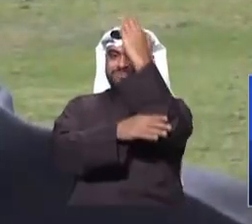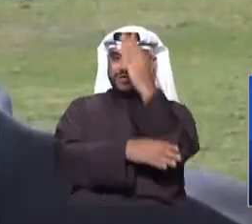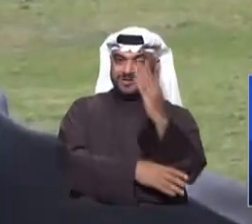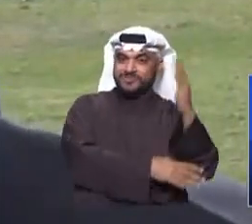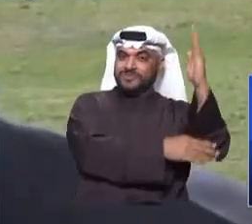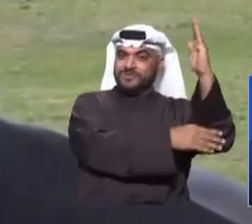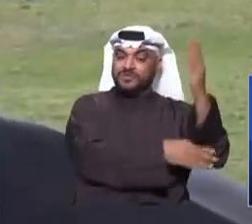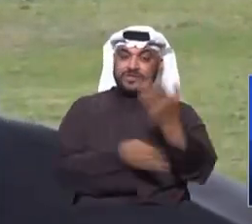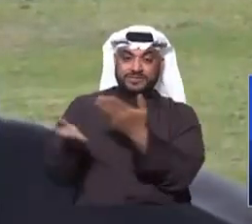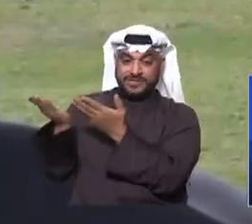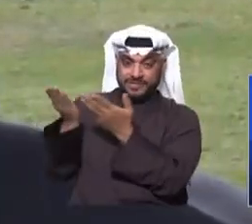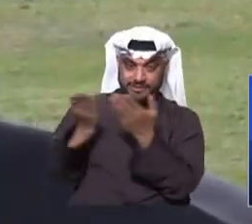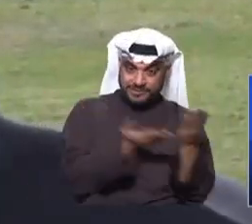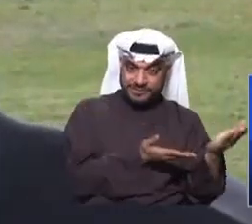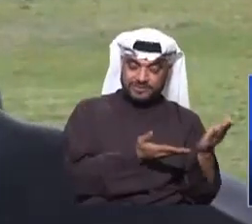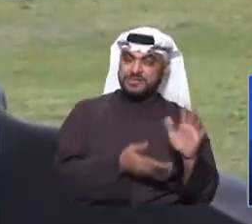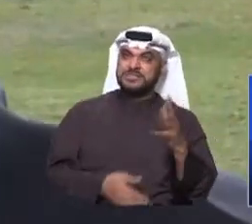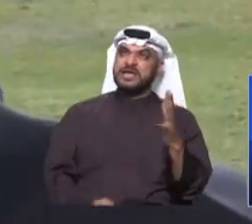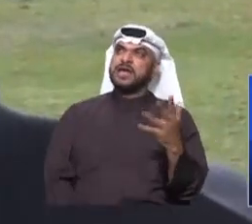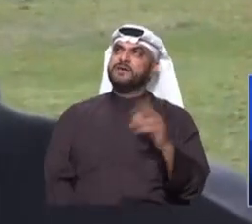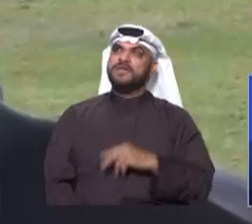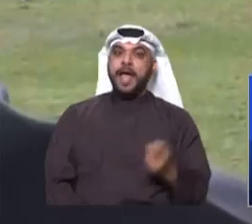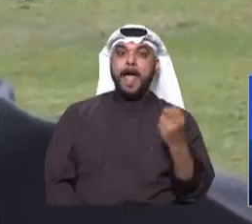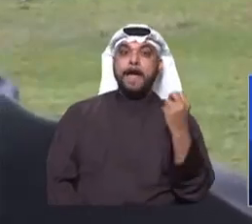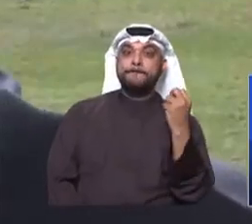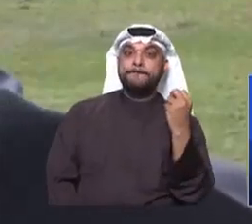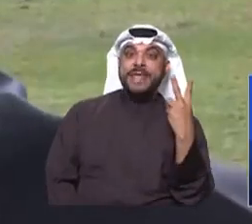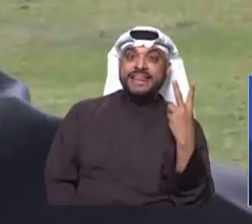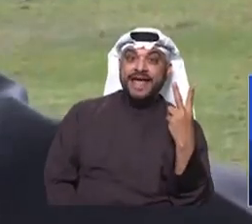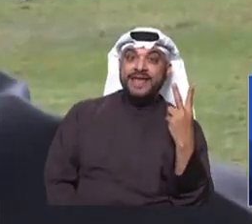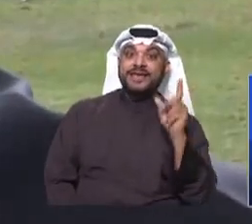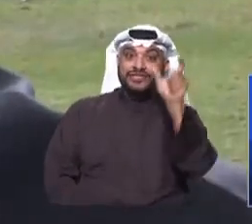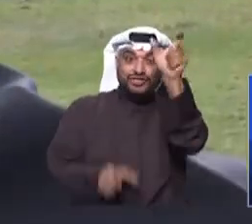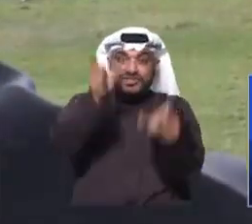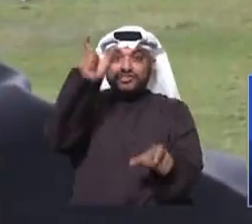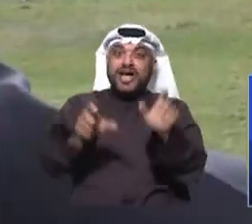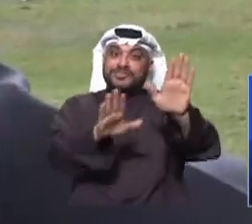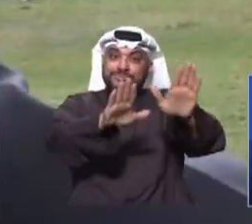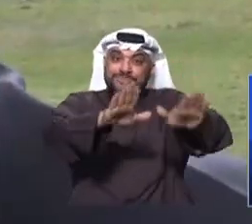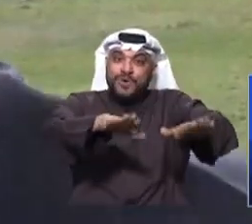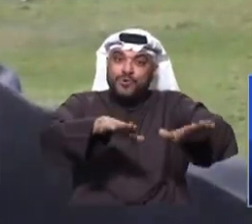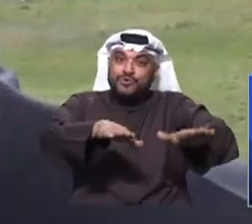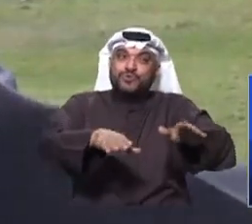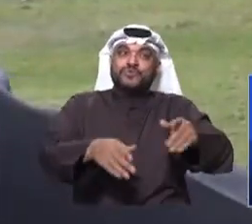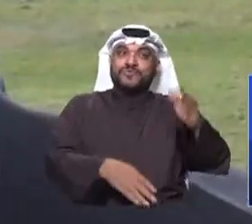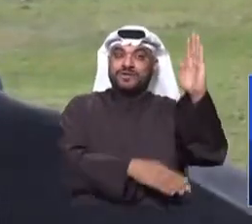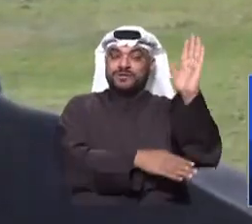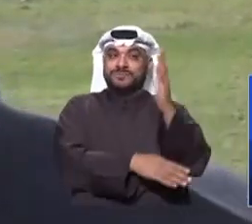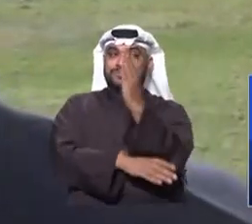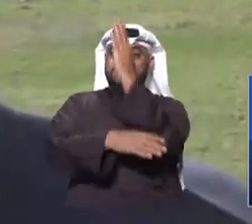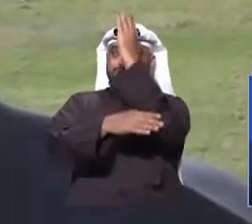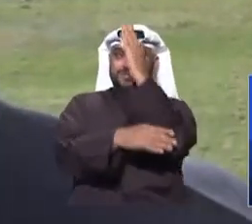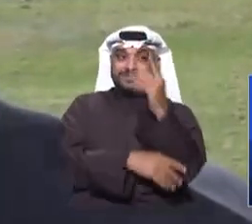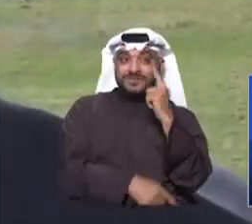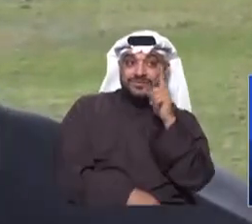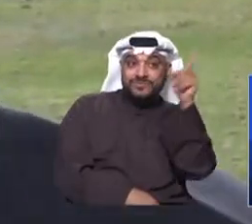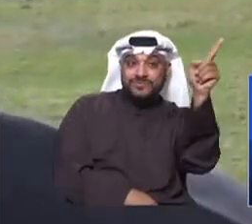حضور كبير اليوم، وعندنا تقريبا فوق 200 شخص راح يكونون موجودين في هذا الفن، فما هي عرضة